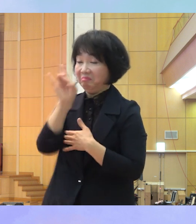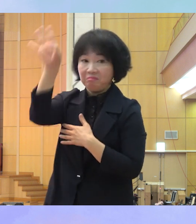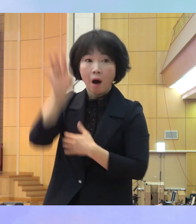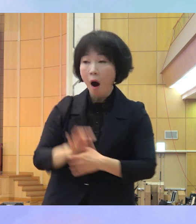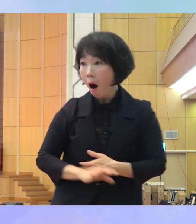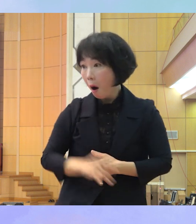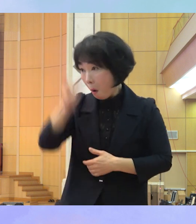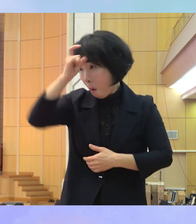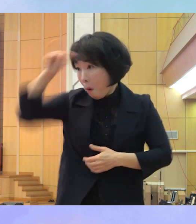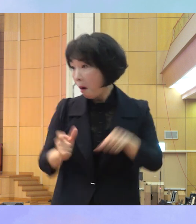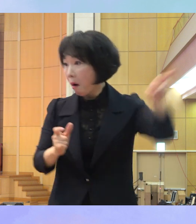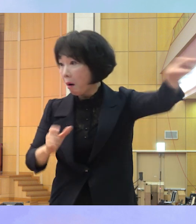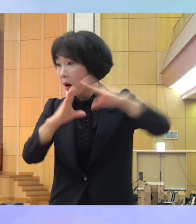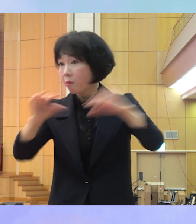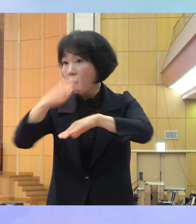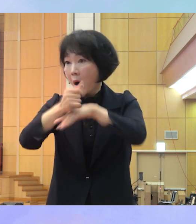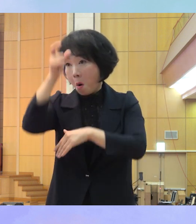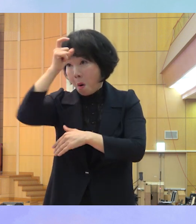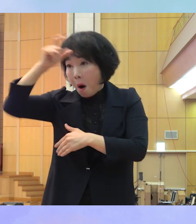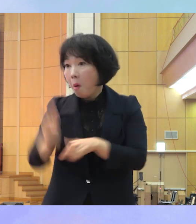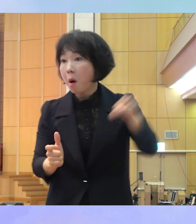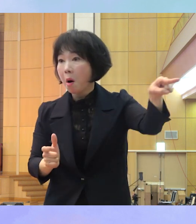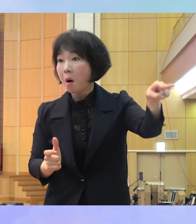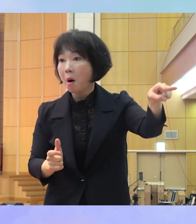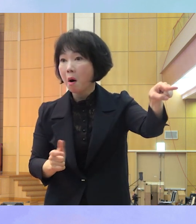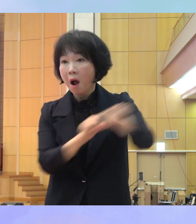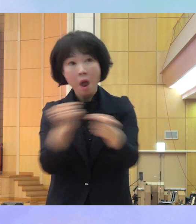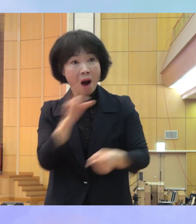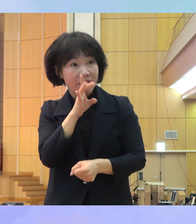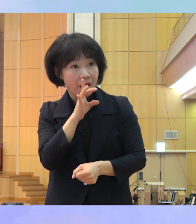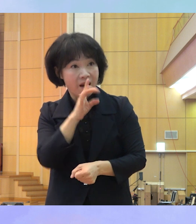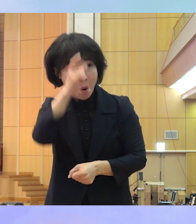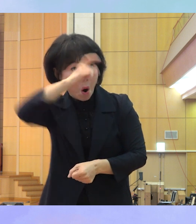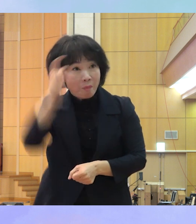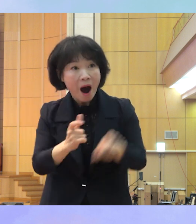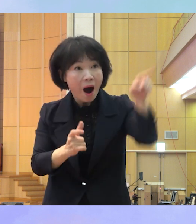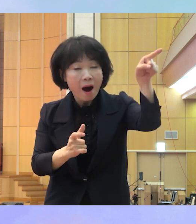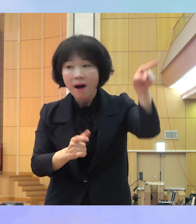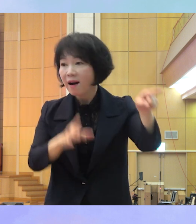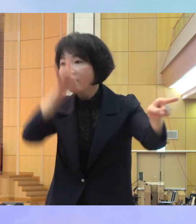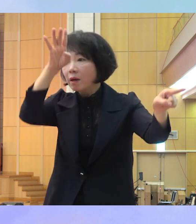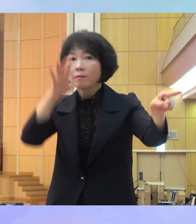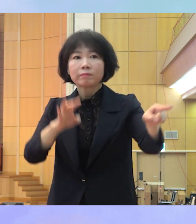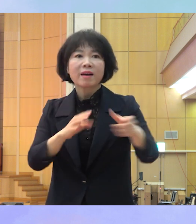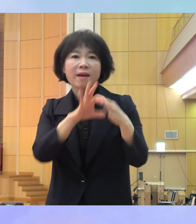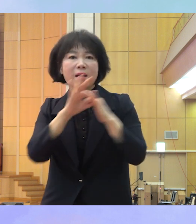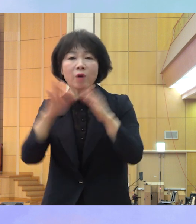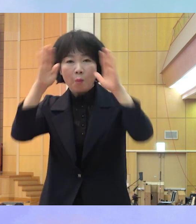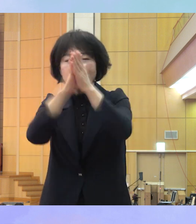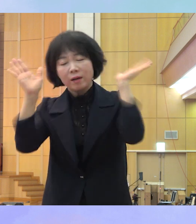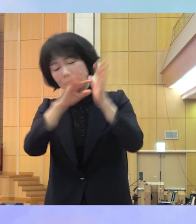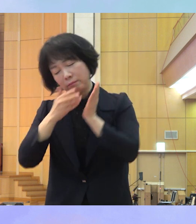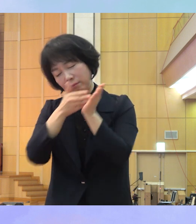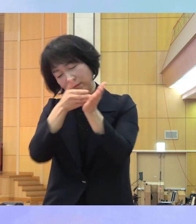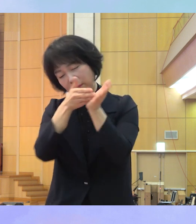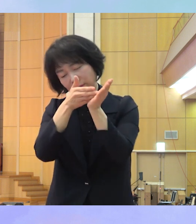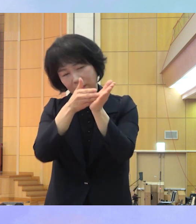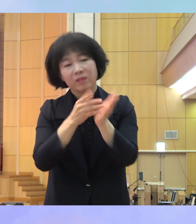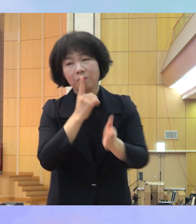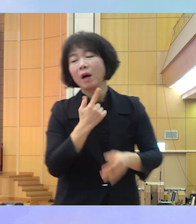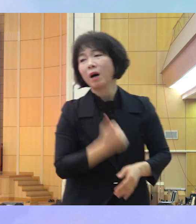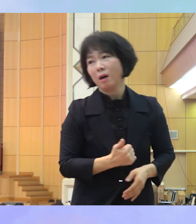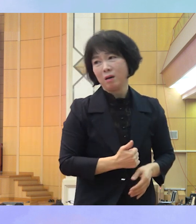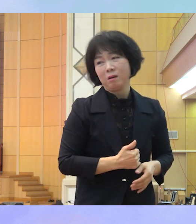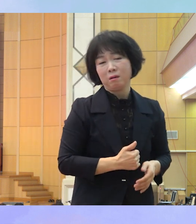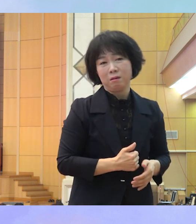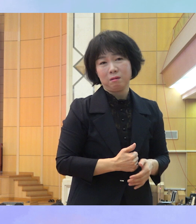강대국이면서도 그 나라가 엄청나게 발전하는 그런 나라였습니다. 제가 그